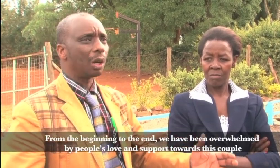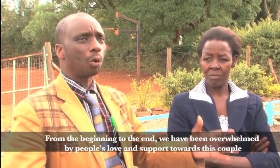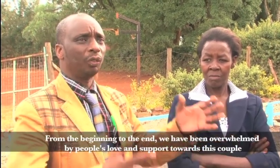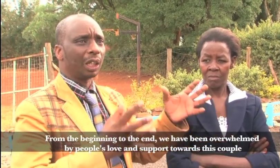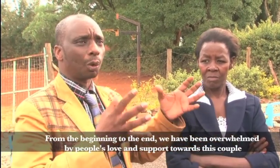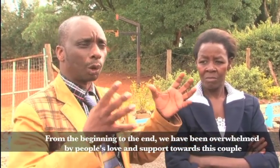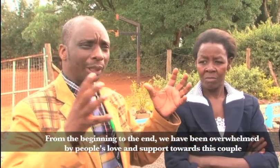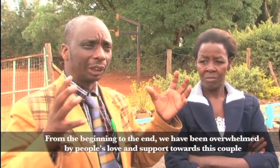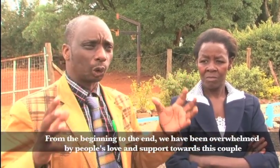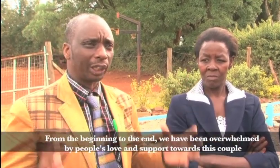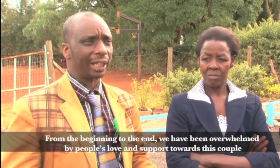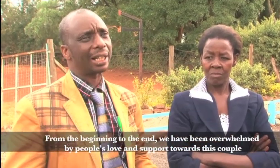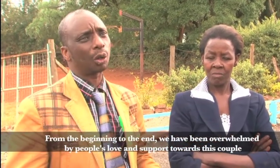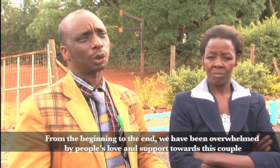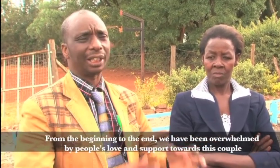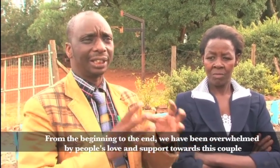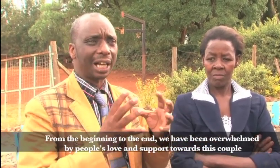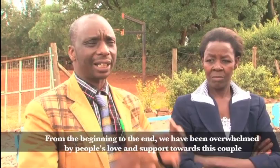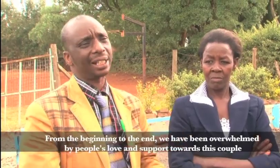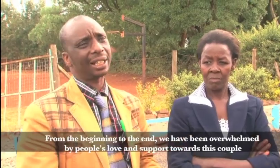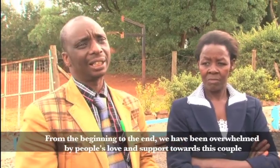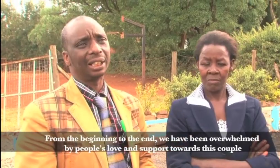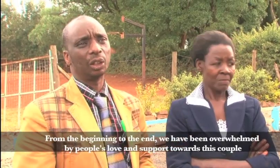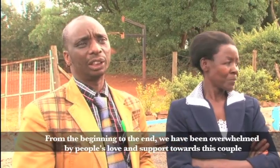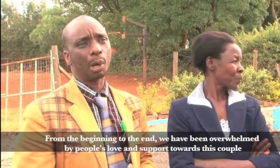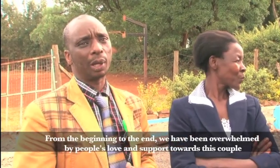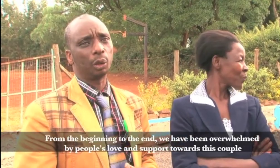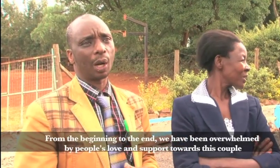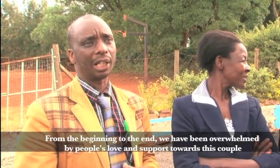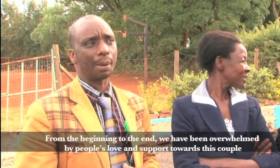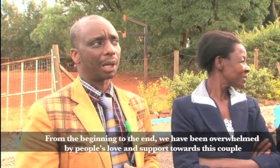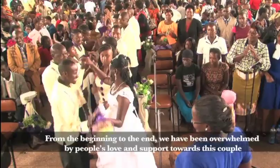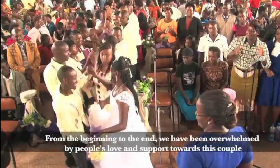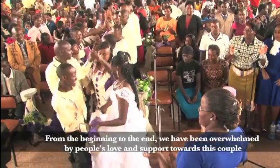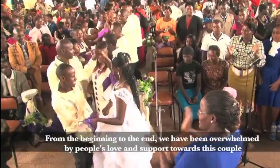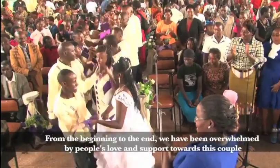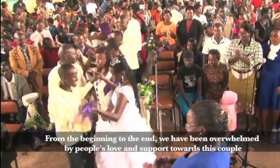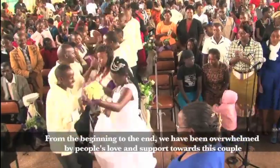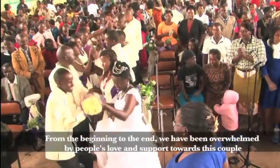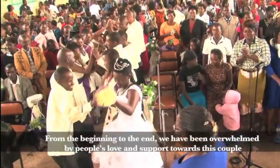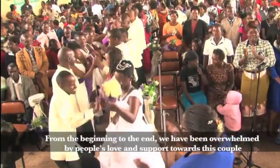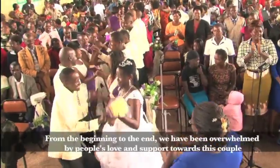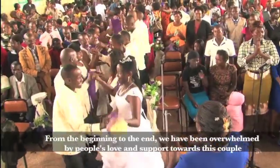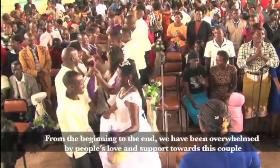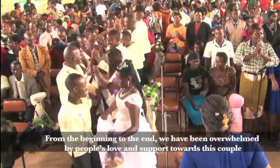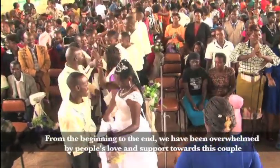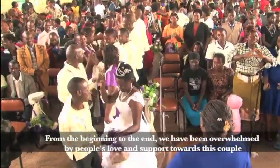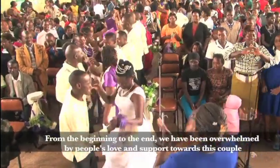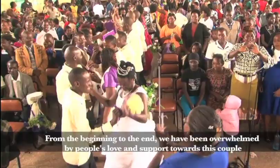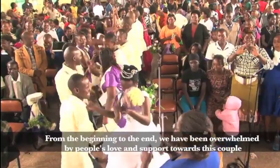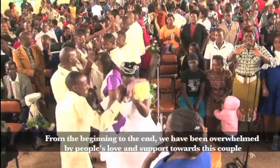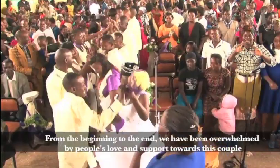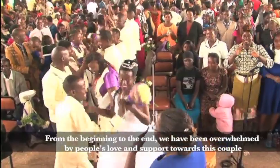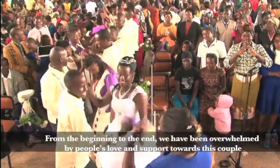mahubiri, vile watu wamejitolea na kusaidia yeye. Hiyo ni jambo ambalo lilikuwa ni ajabu sana, na imenifurahisha sana,